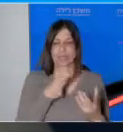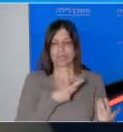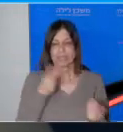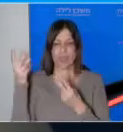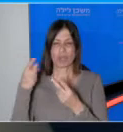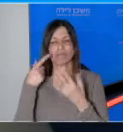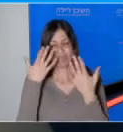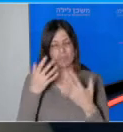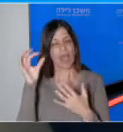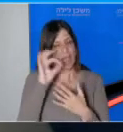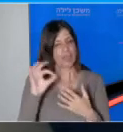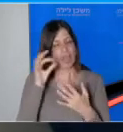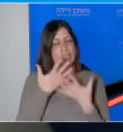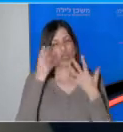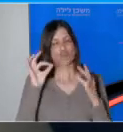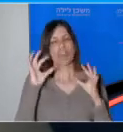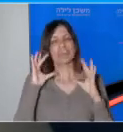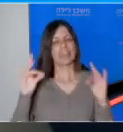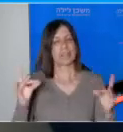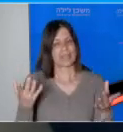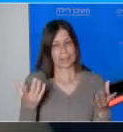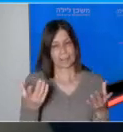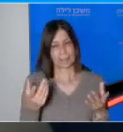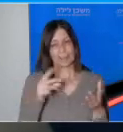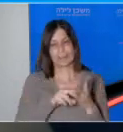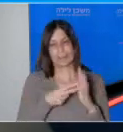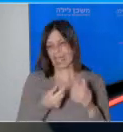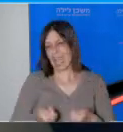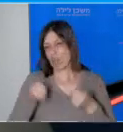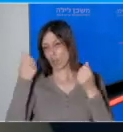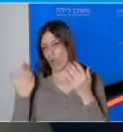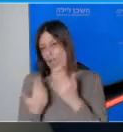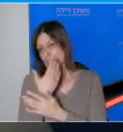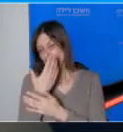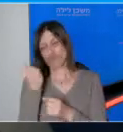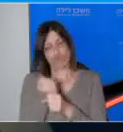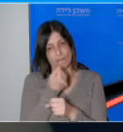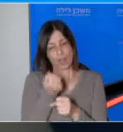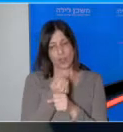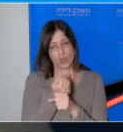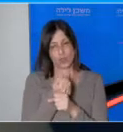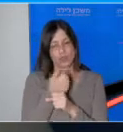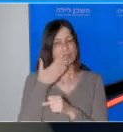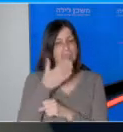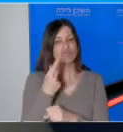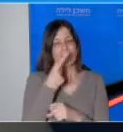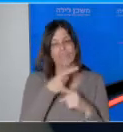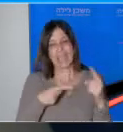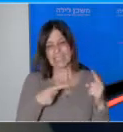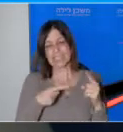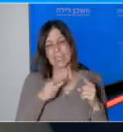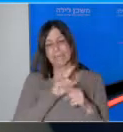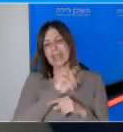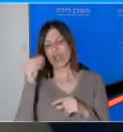מספר עדיין גדול של נדבקים. מתווה החינוך החדש שהפעלנו מכניס